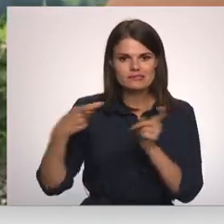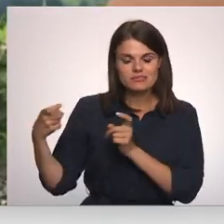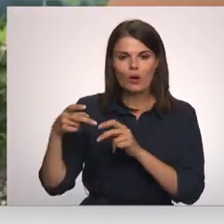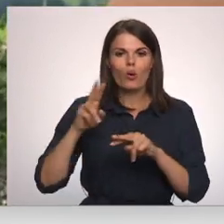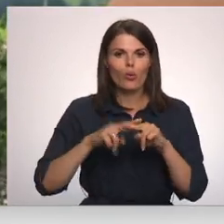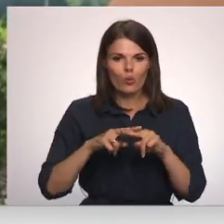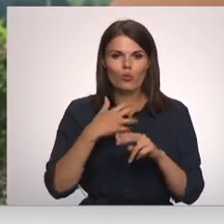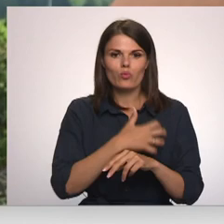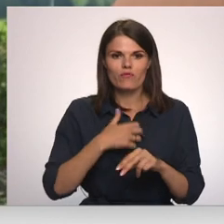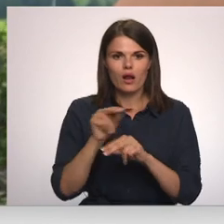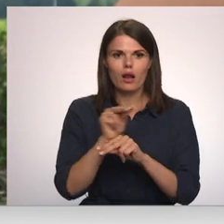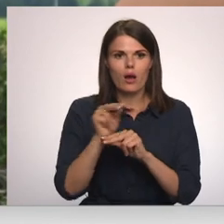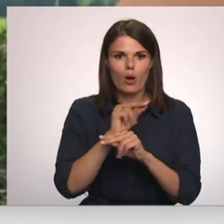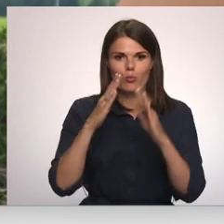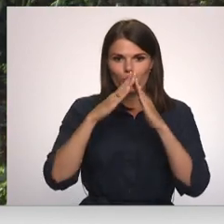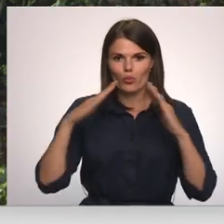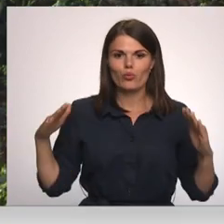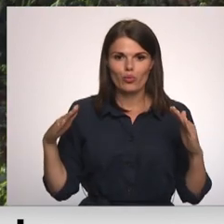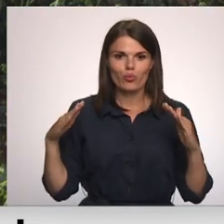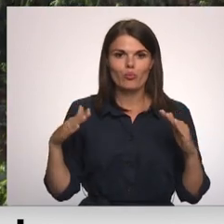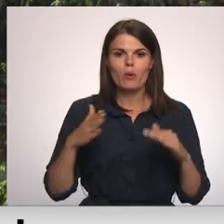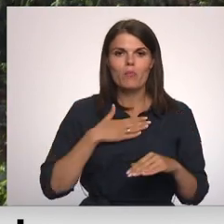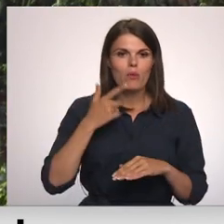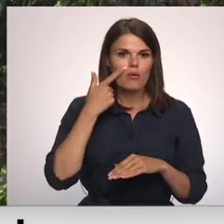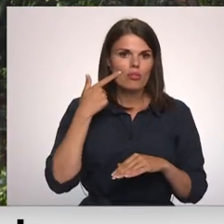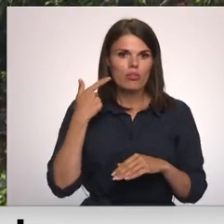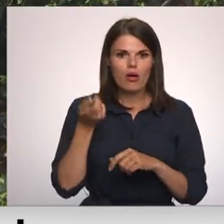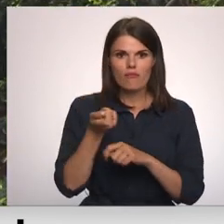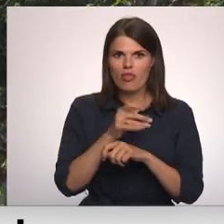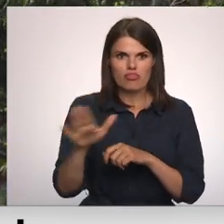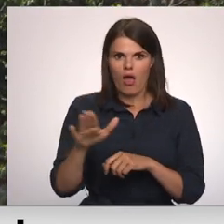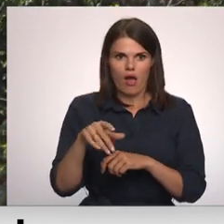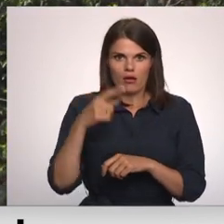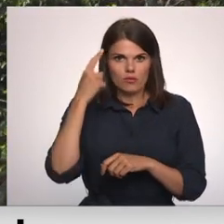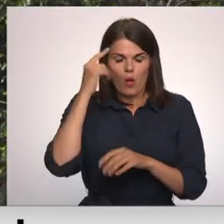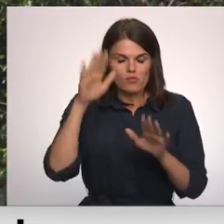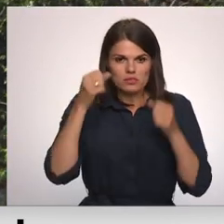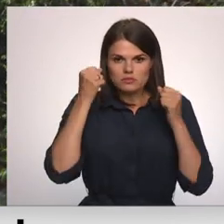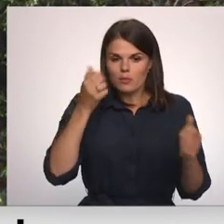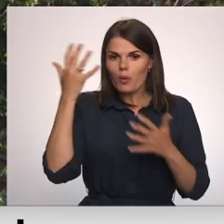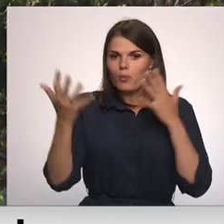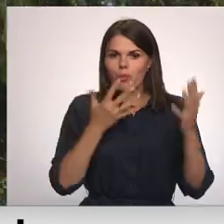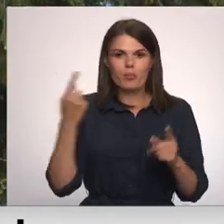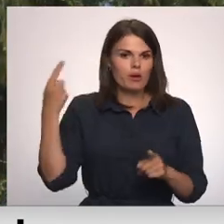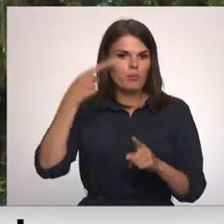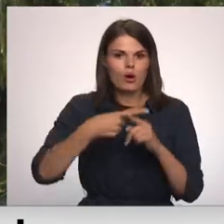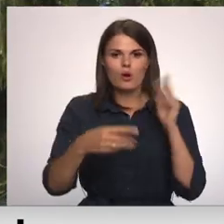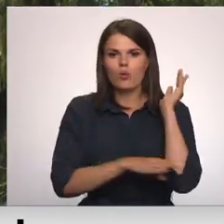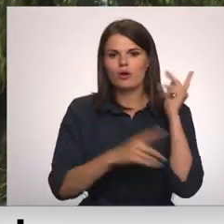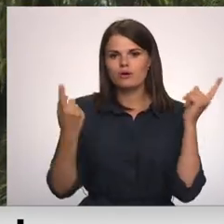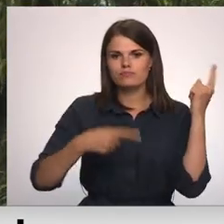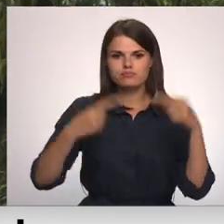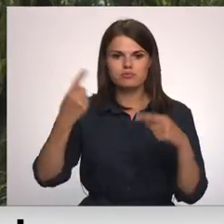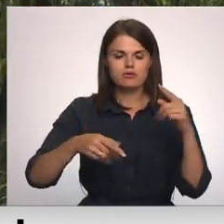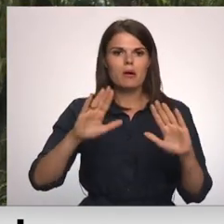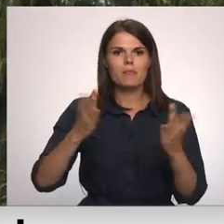mēģināt jāsalabo jumts mājai. Man tēvs ar nekad neteica, ka šita būtu tik traki būtas lausti koki. Taču par vētras